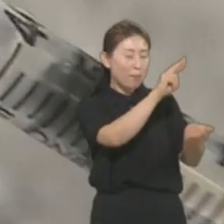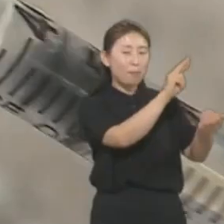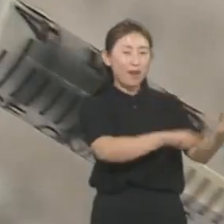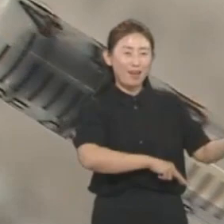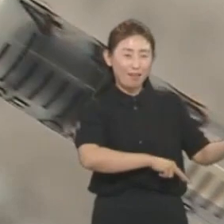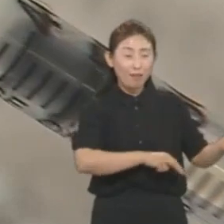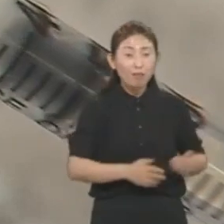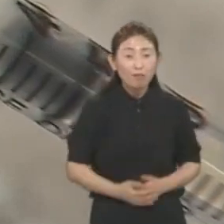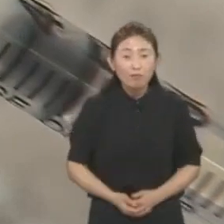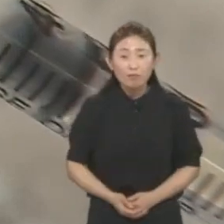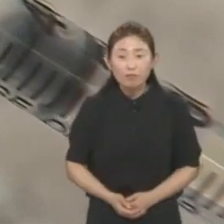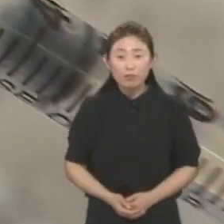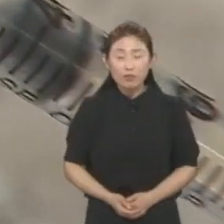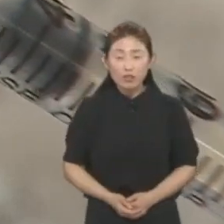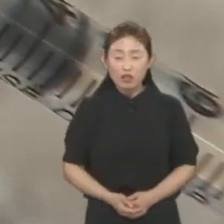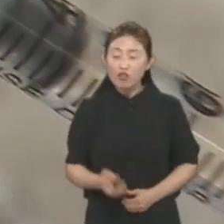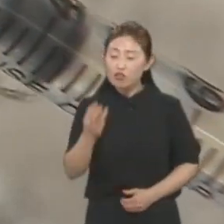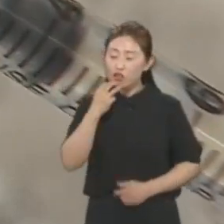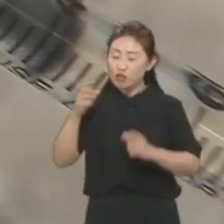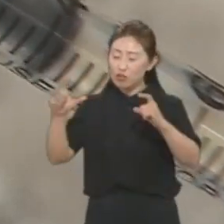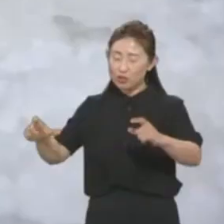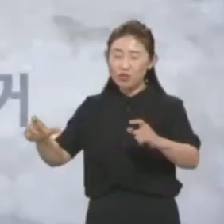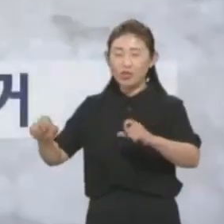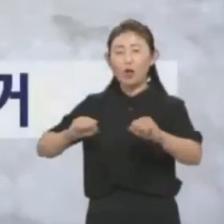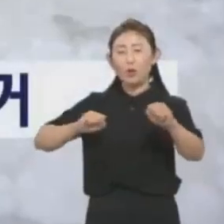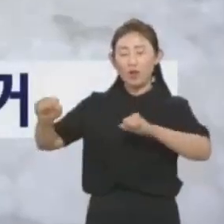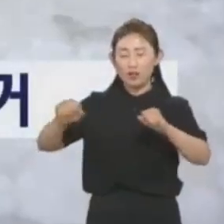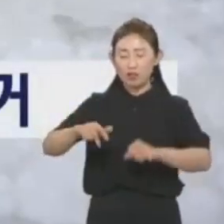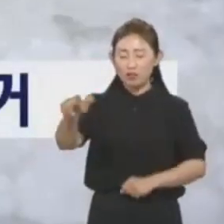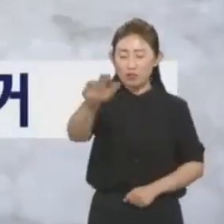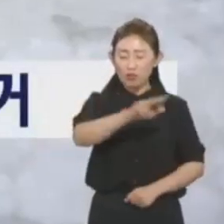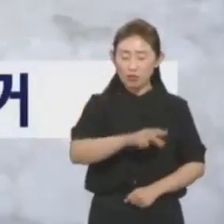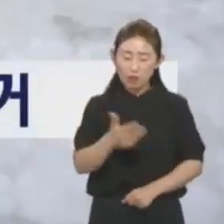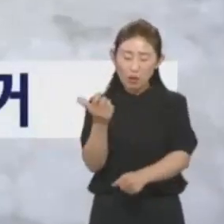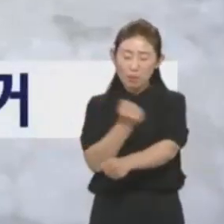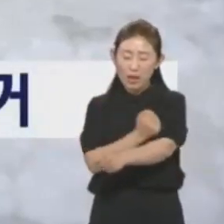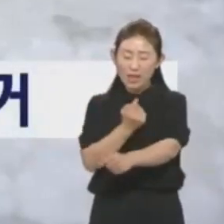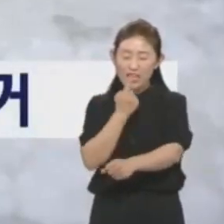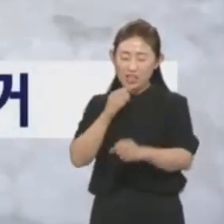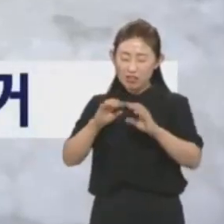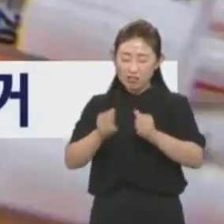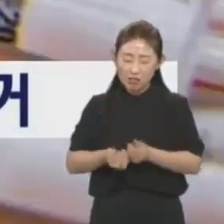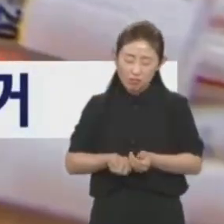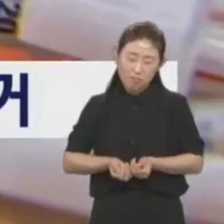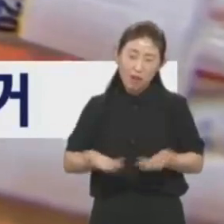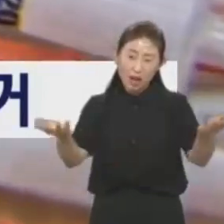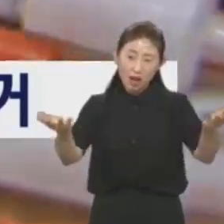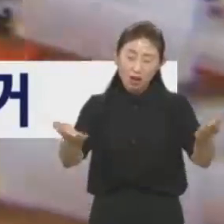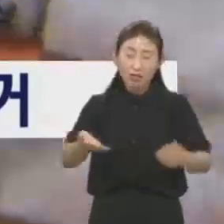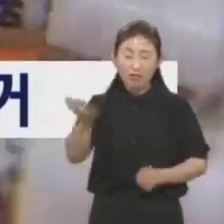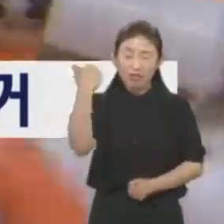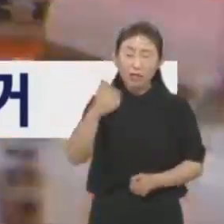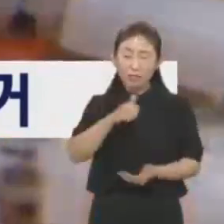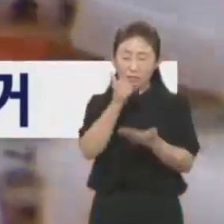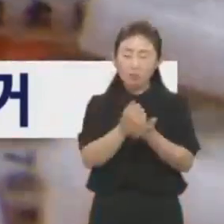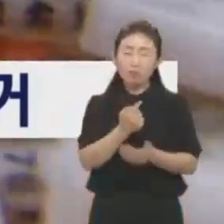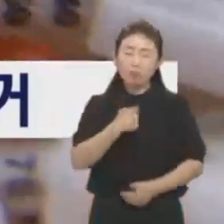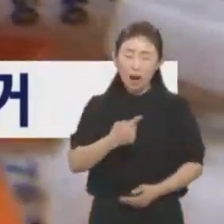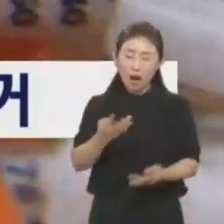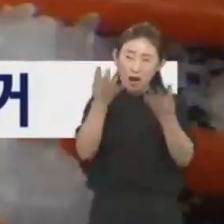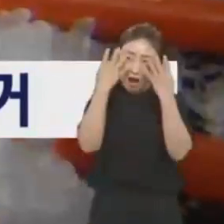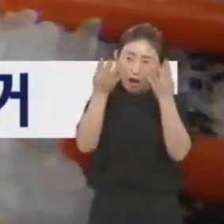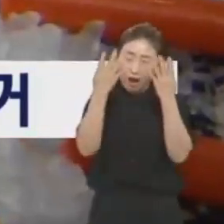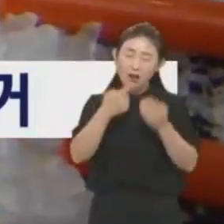겁니다 이들은 주로 수도권에서 활동하며 전국의 마약을 공급해왔는데 모두 동종전과로 8번의 실형